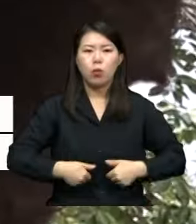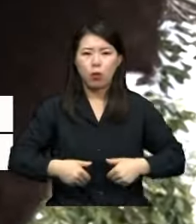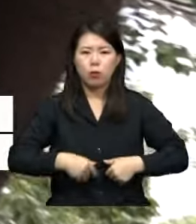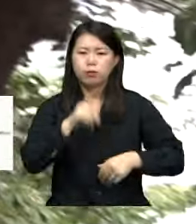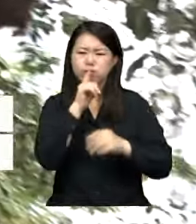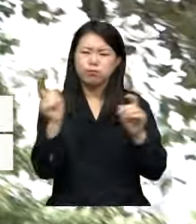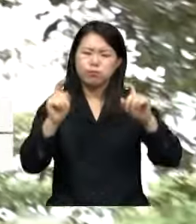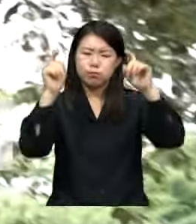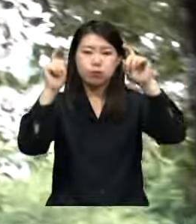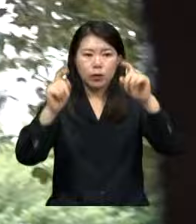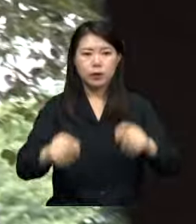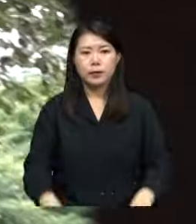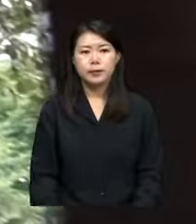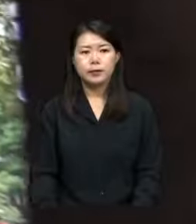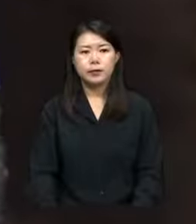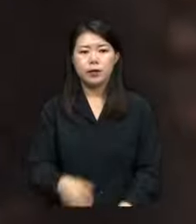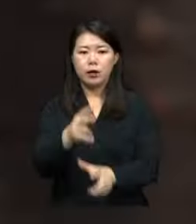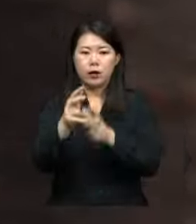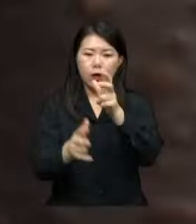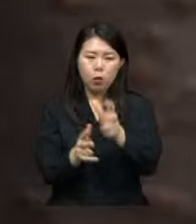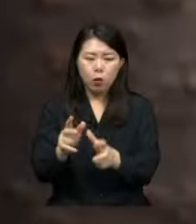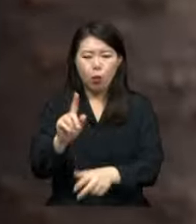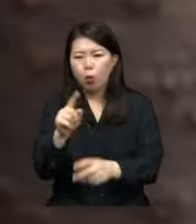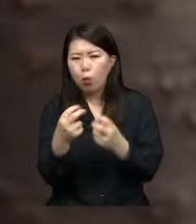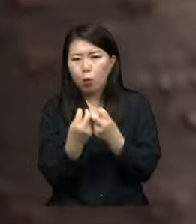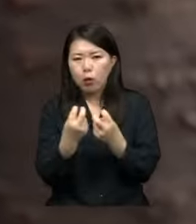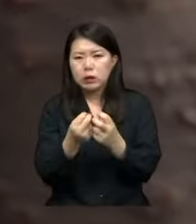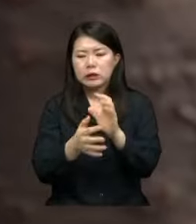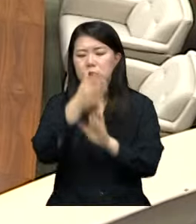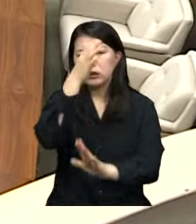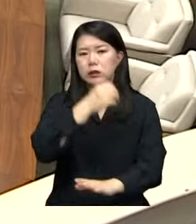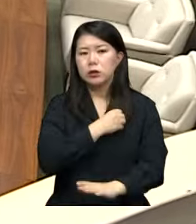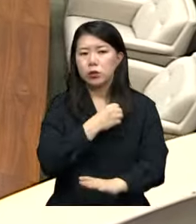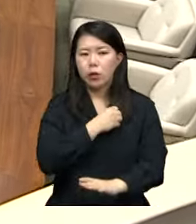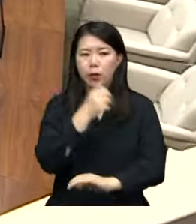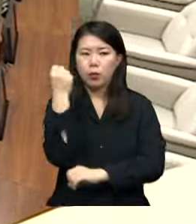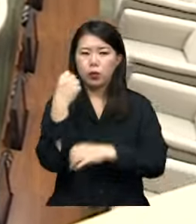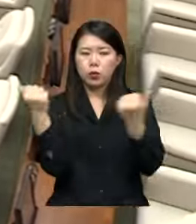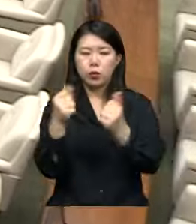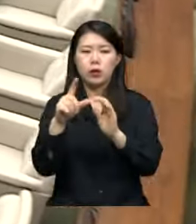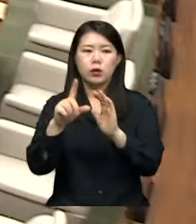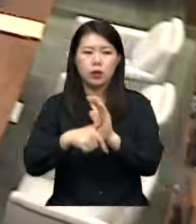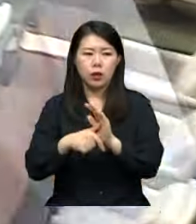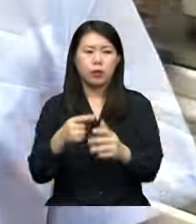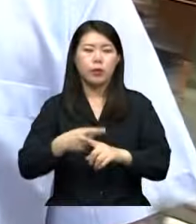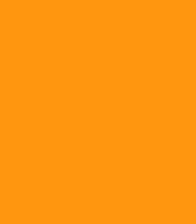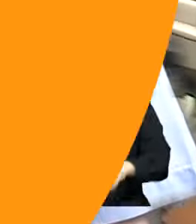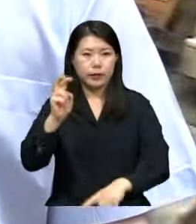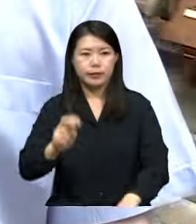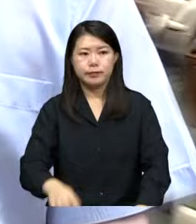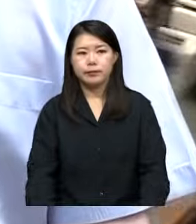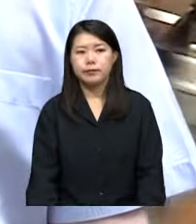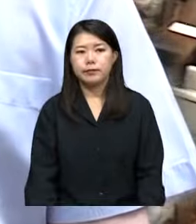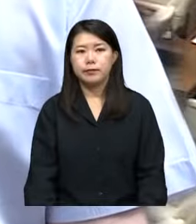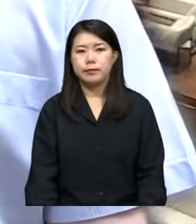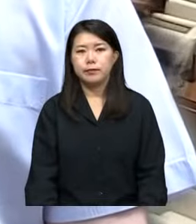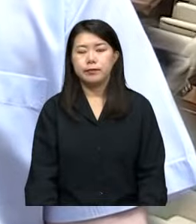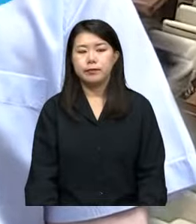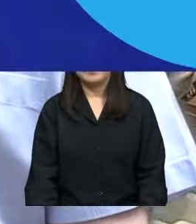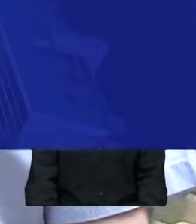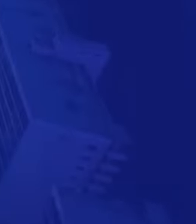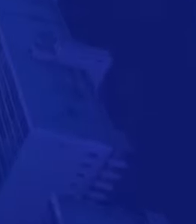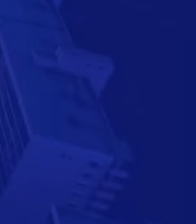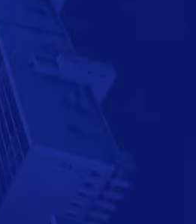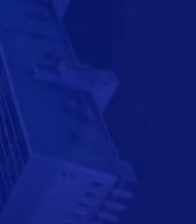평행선을 달리면서 사업의 명함은 시회 후반기 회계에서 갈릴 것으로 보입니다 딜라이브 뉴스 이재용